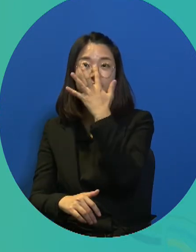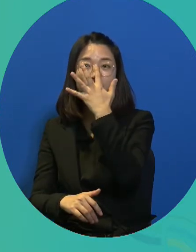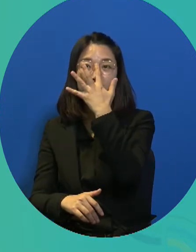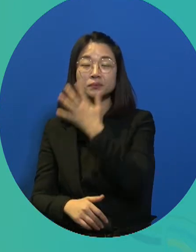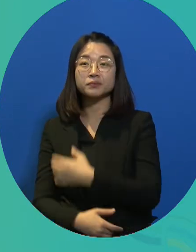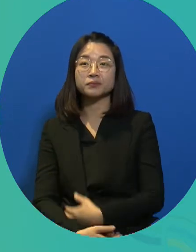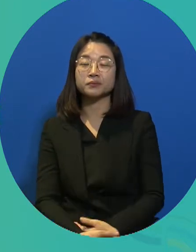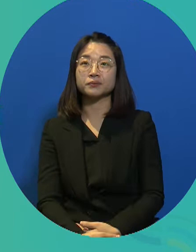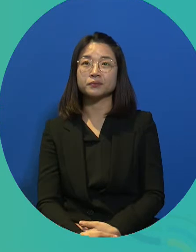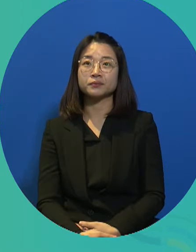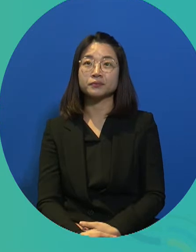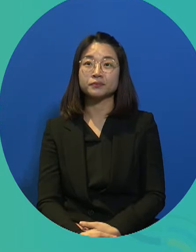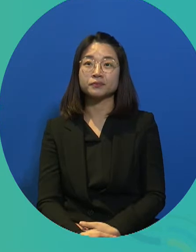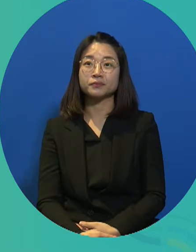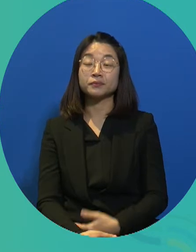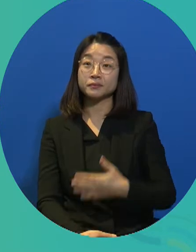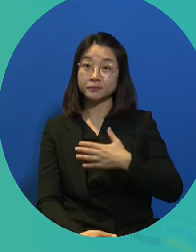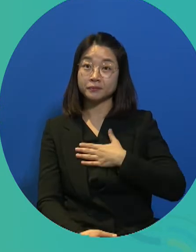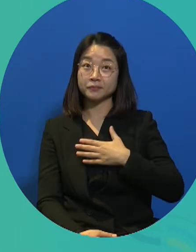저희가